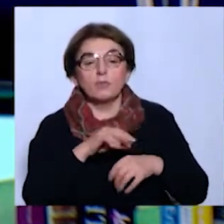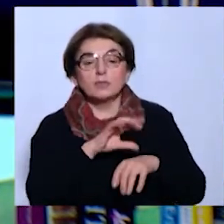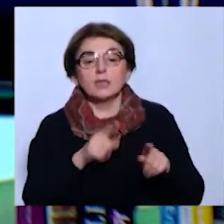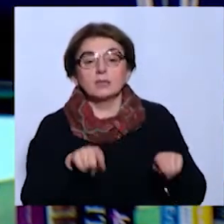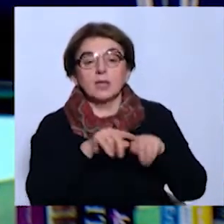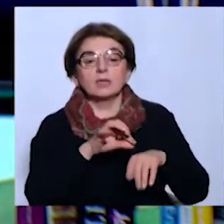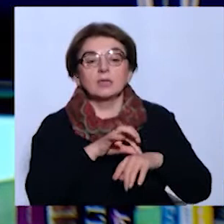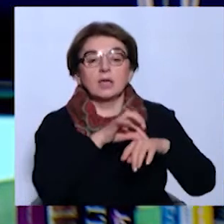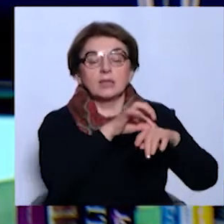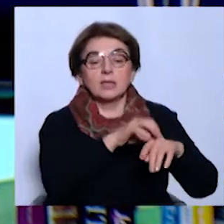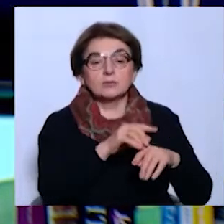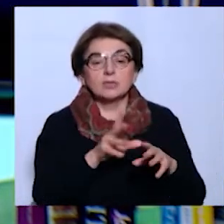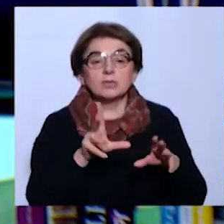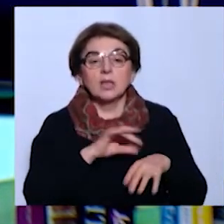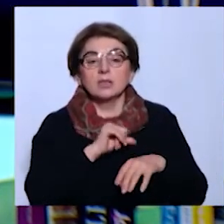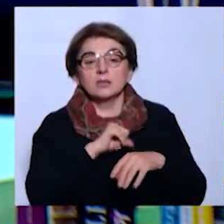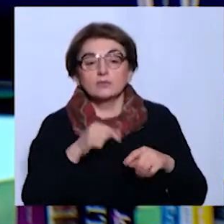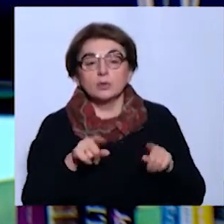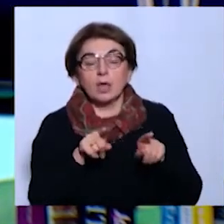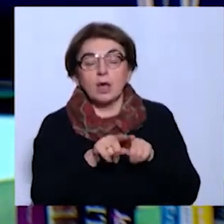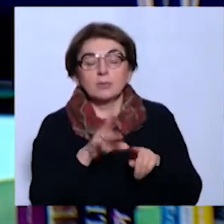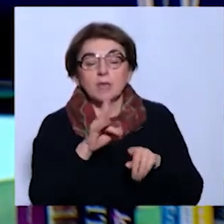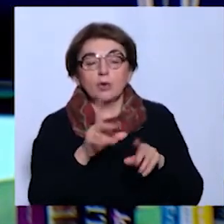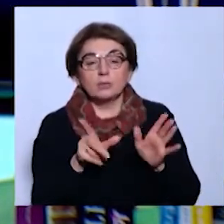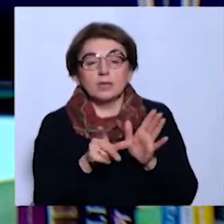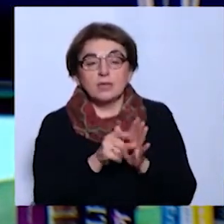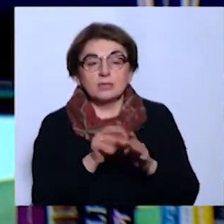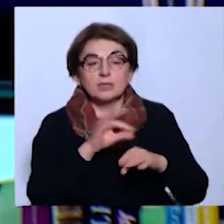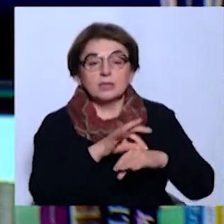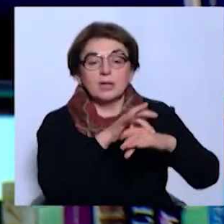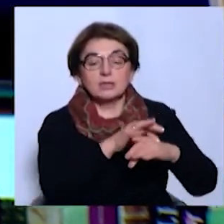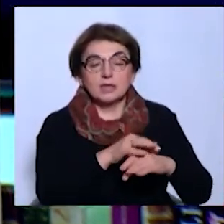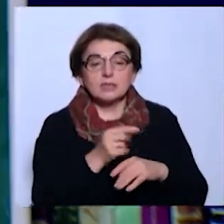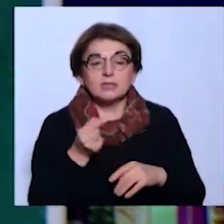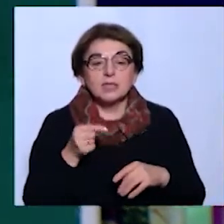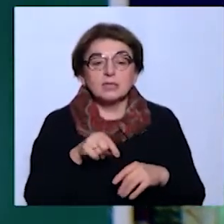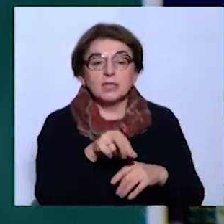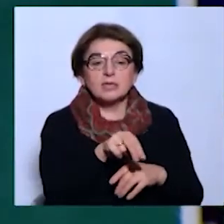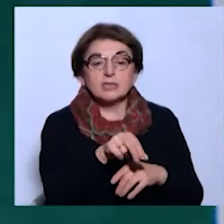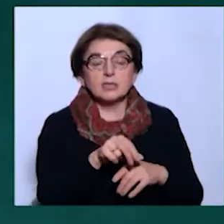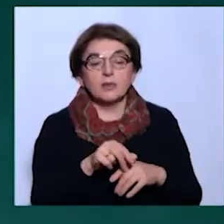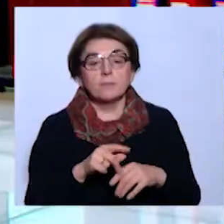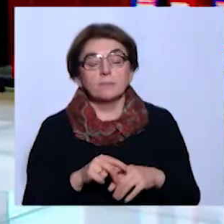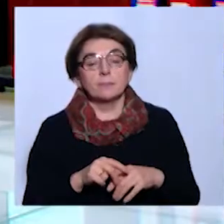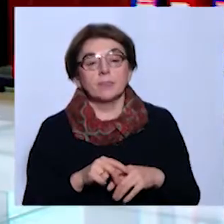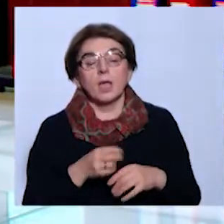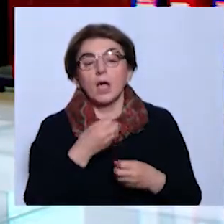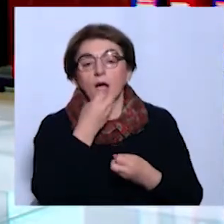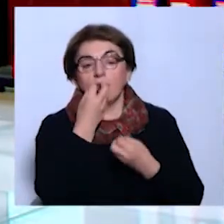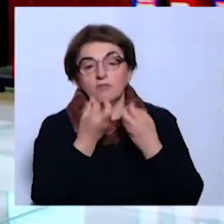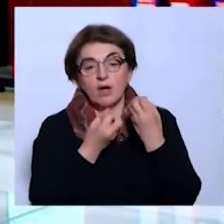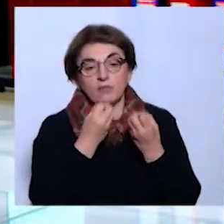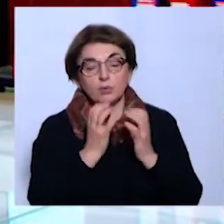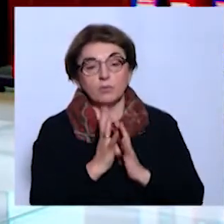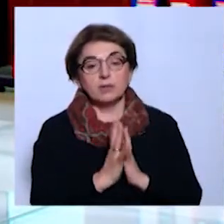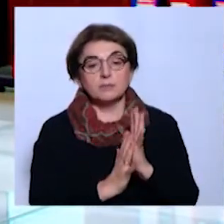ეს ნაყოფი. ნაყოფთან ერთად გადადის თესლიც. მოგეხსენებათ რომ ყვავილოვანი